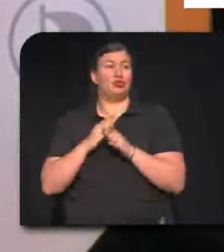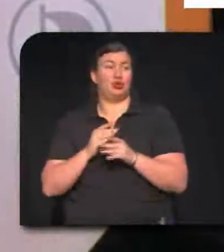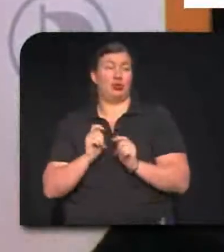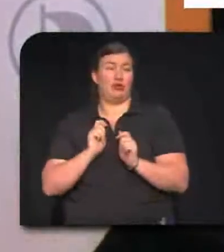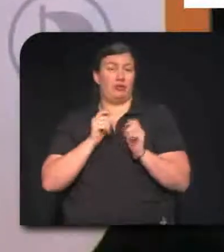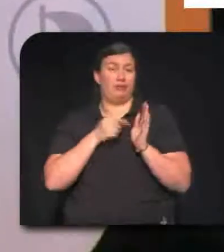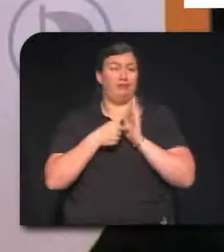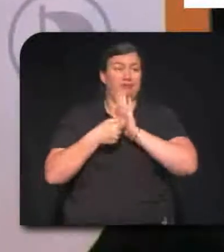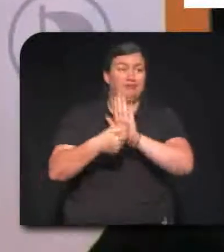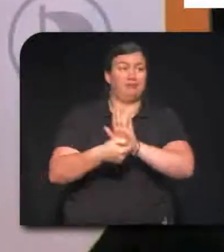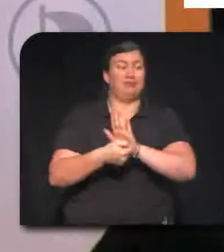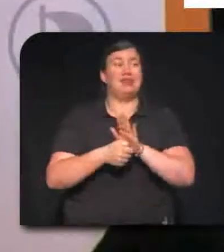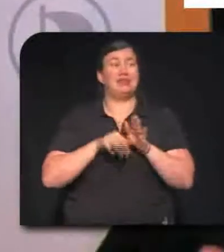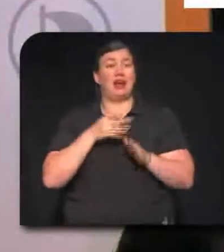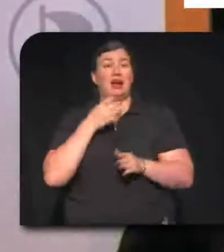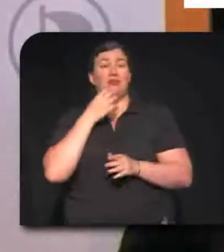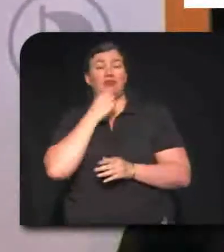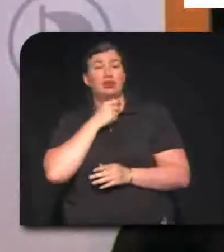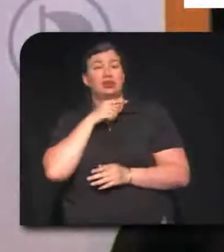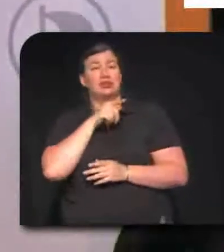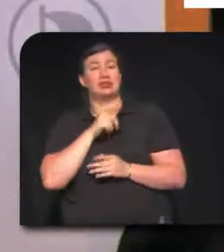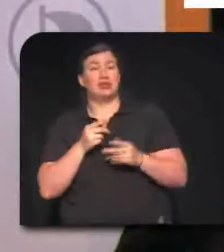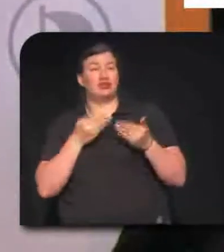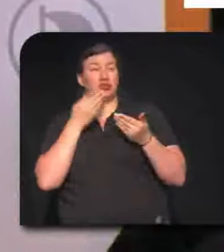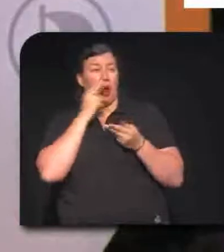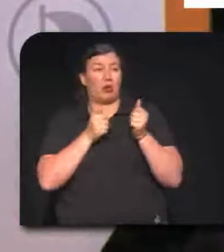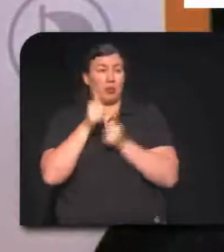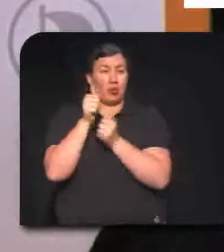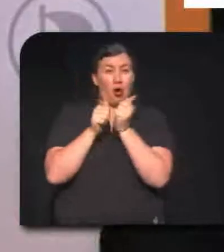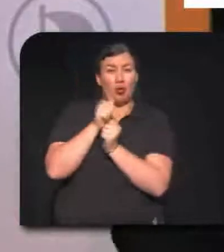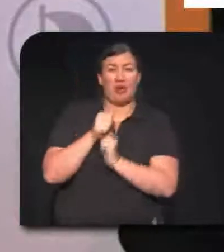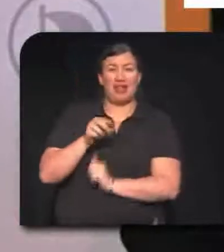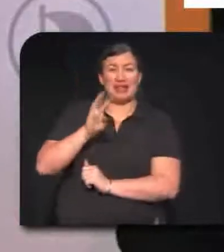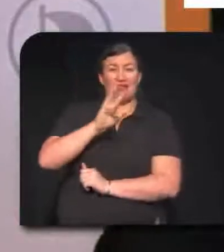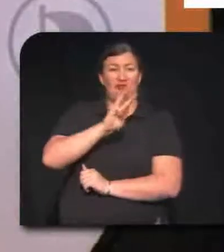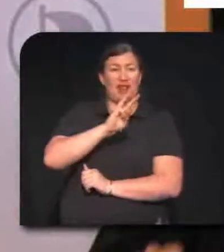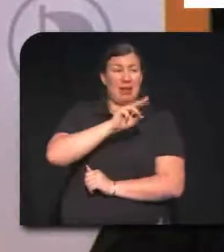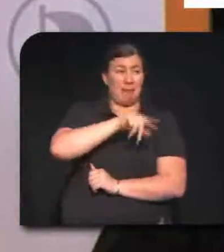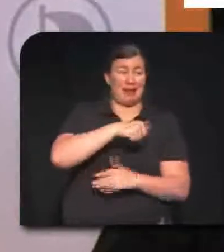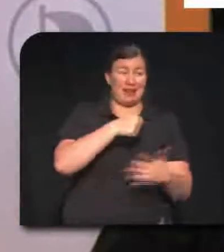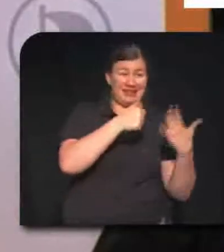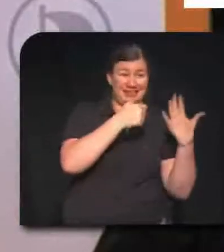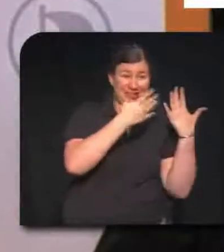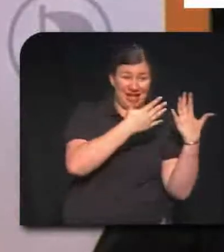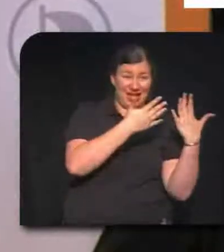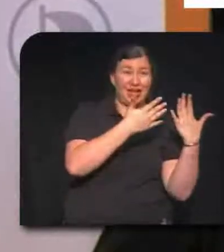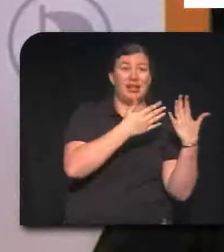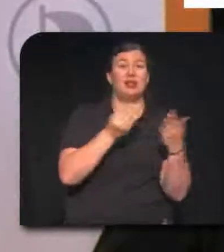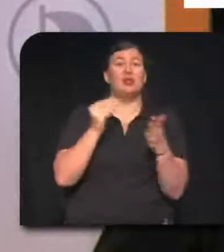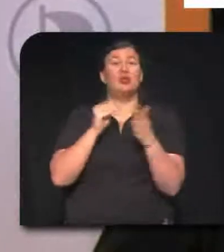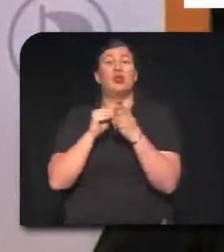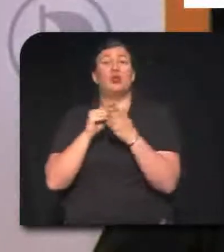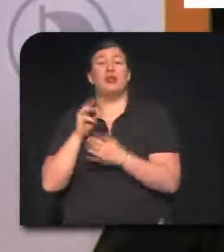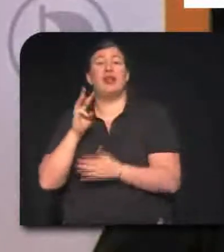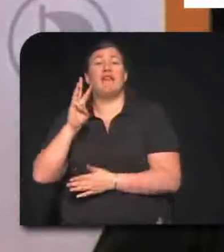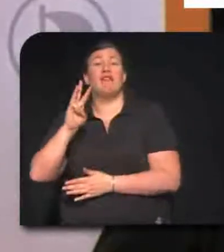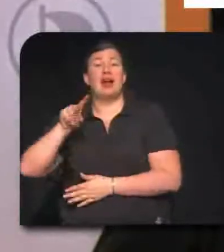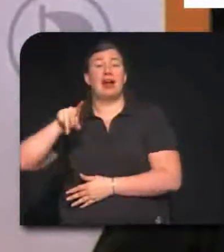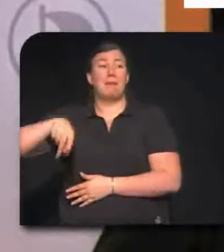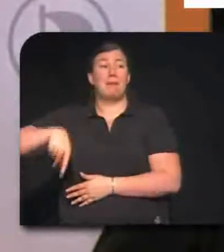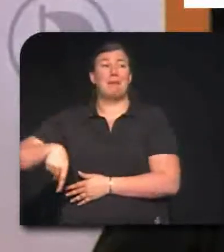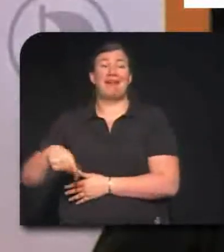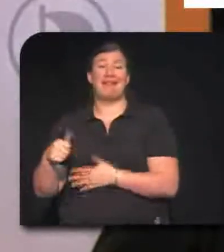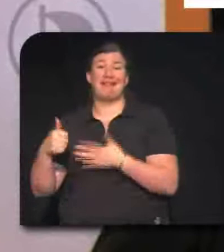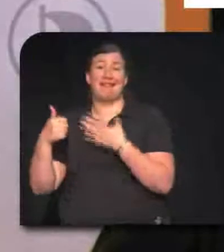Feststellung der Konkurrenz zwischen dem Antrag WP 10 und dem Antrag WP 96 ich frage